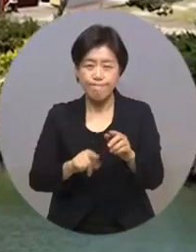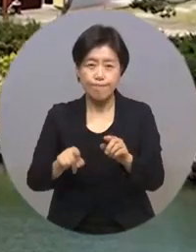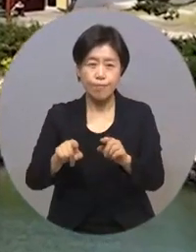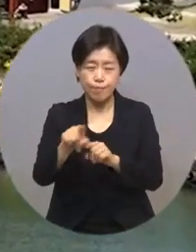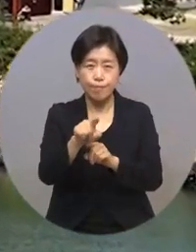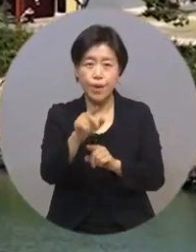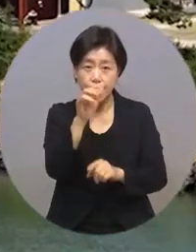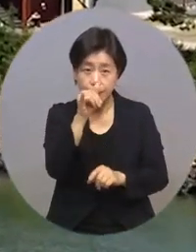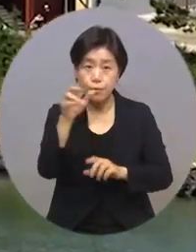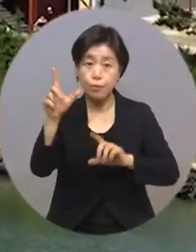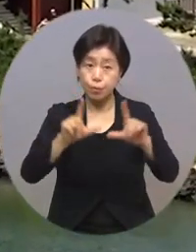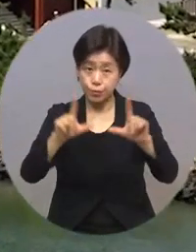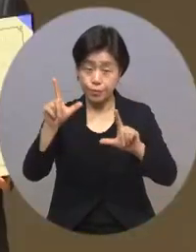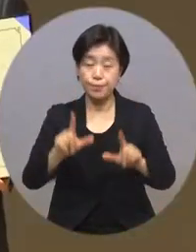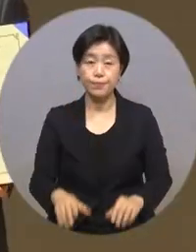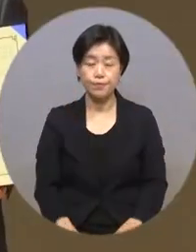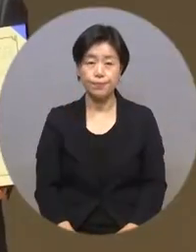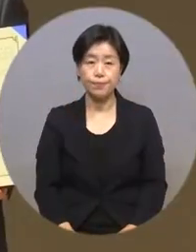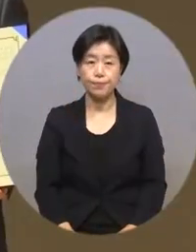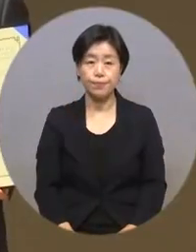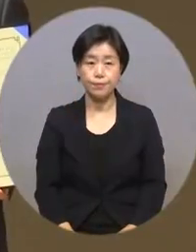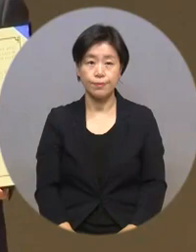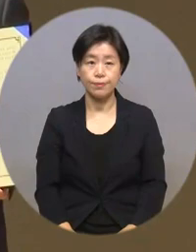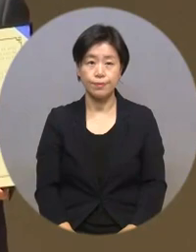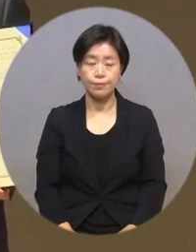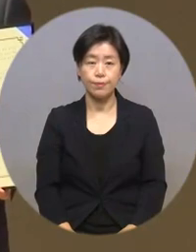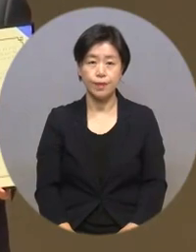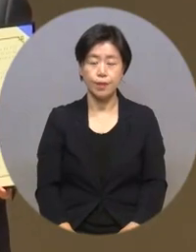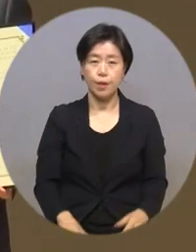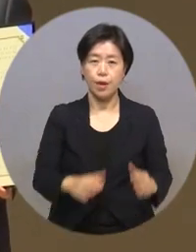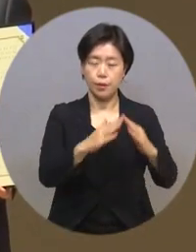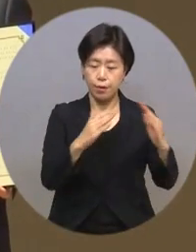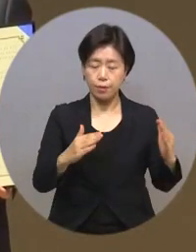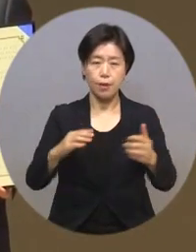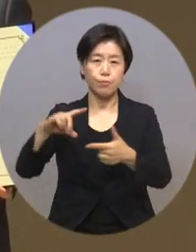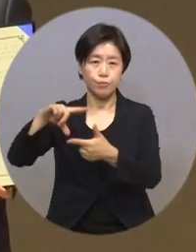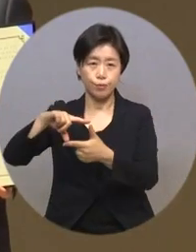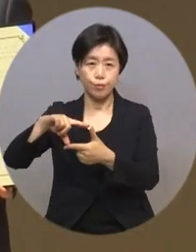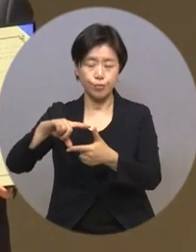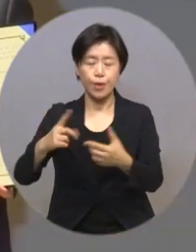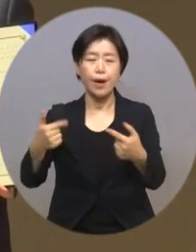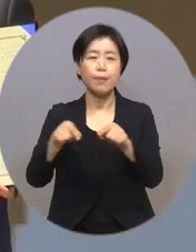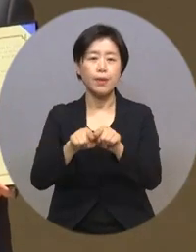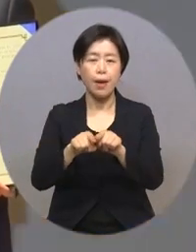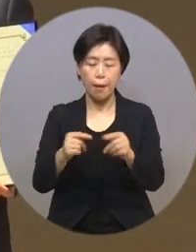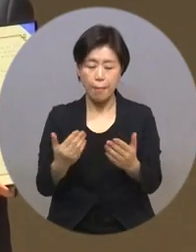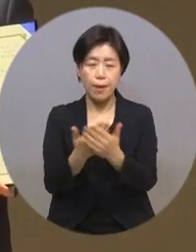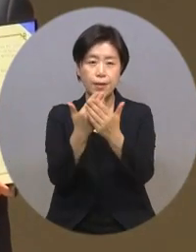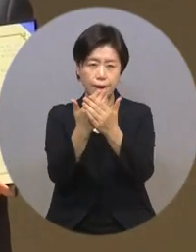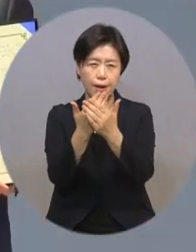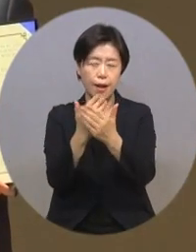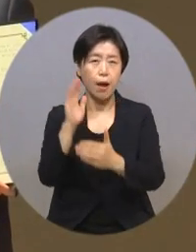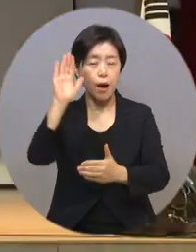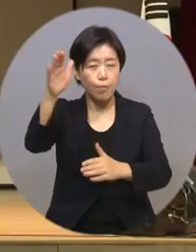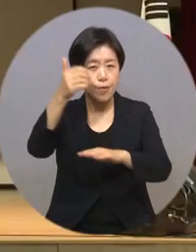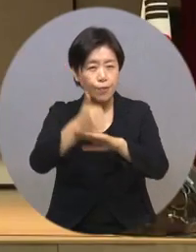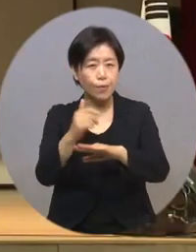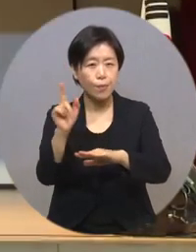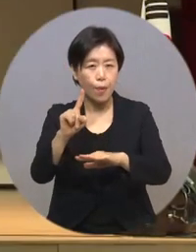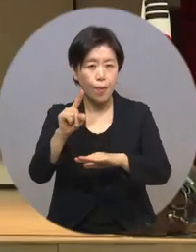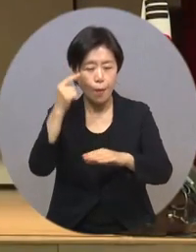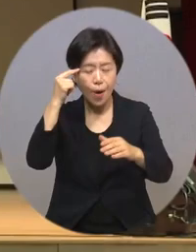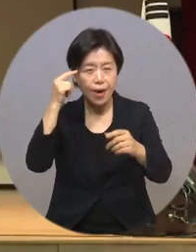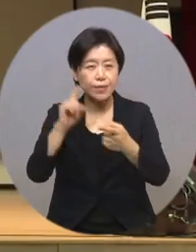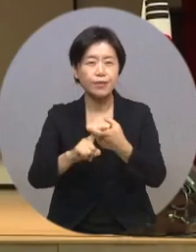부산시에 입은 업무협약이 영호남권 공동발전에 어떤 결과를 불러올지 관심이